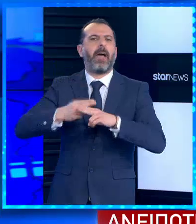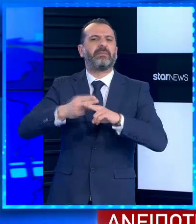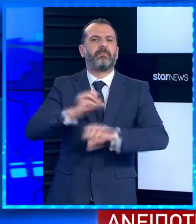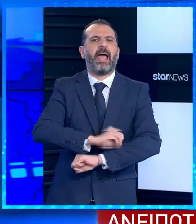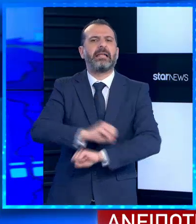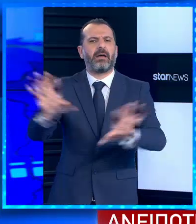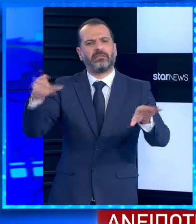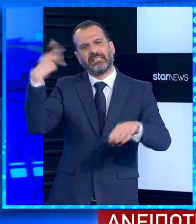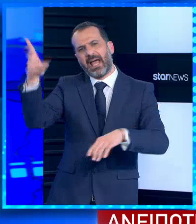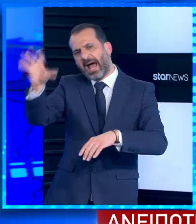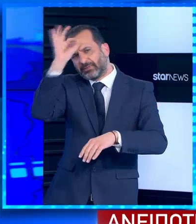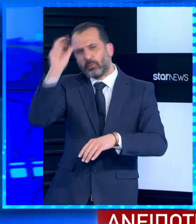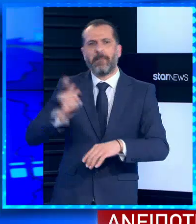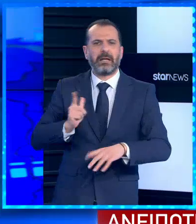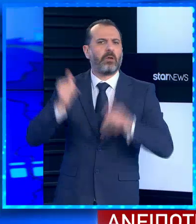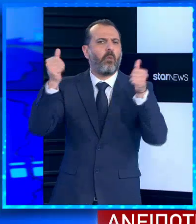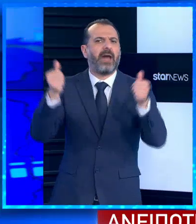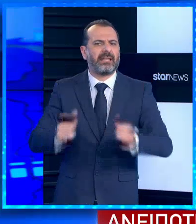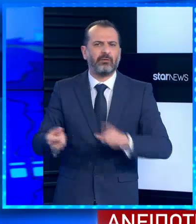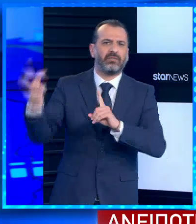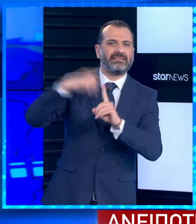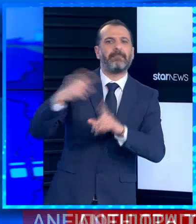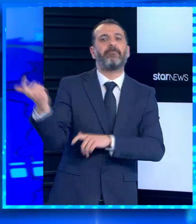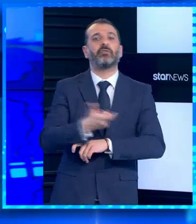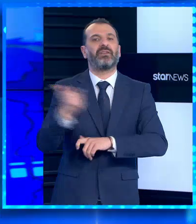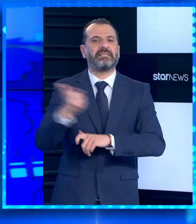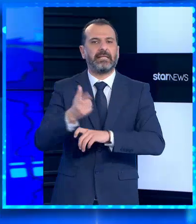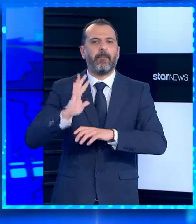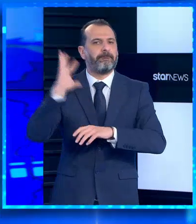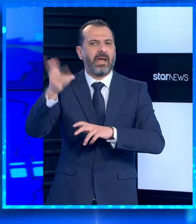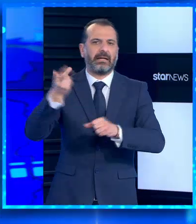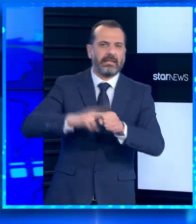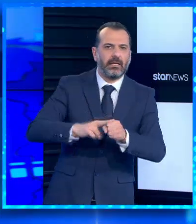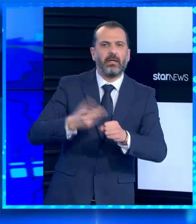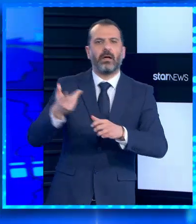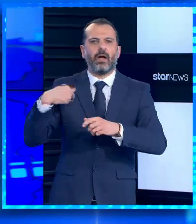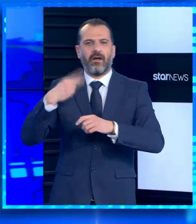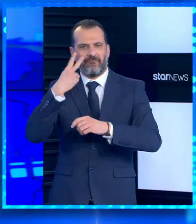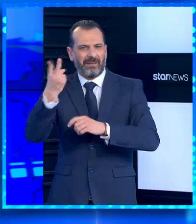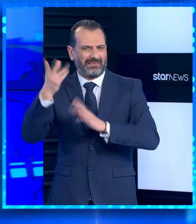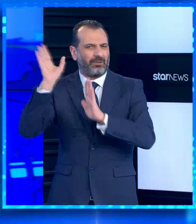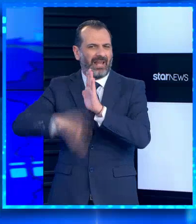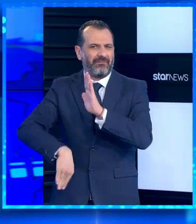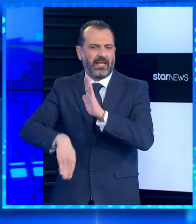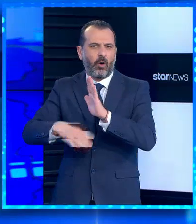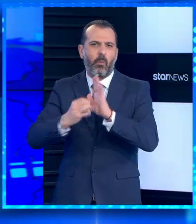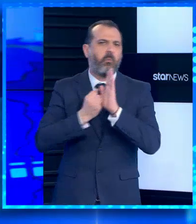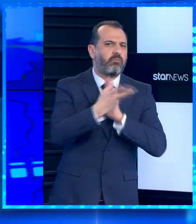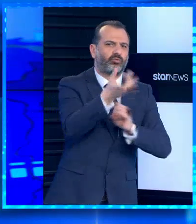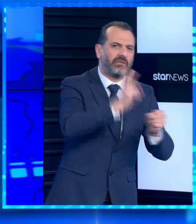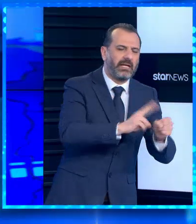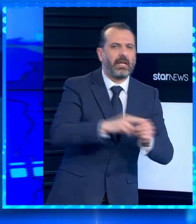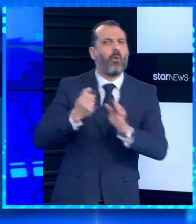ενημέρωσης από την ελληνική αστυνομία και από την πυροσβεστική υπηρεσία για το που είμαστε. Βλέπετε τον τελευταίο απολογισμό νεκρών, τραυματιών